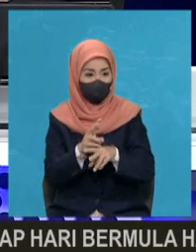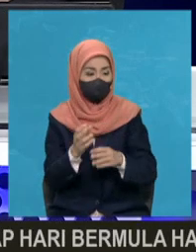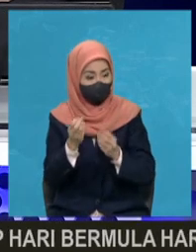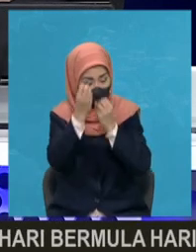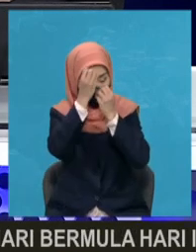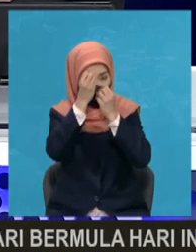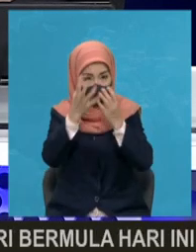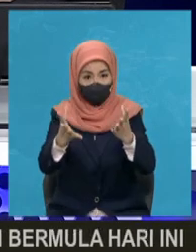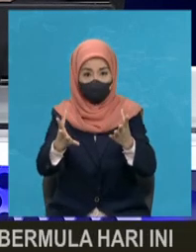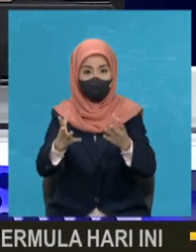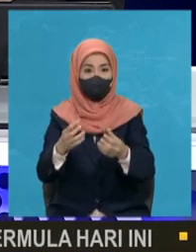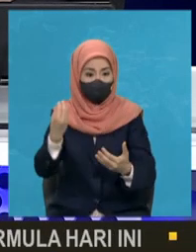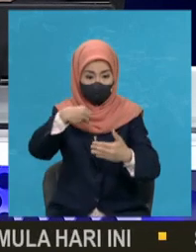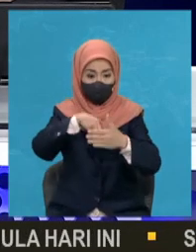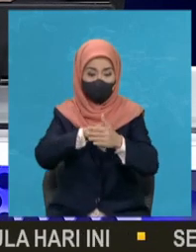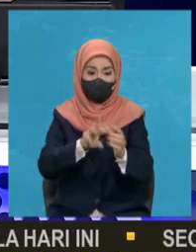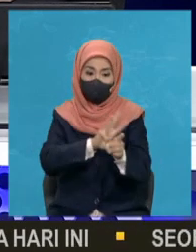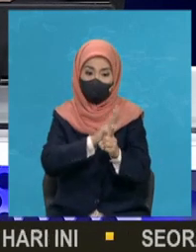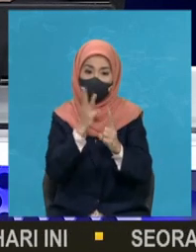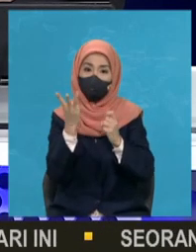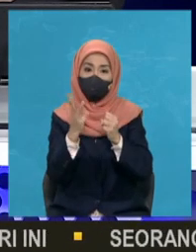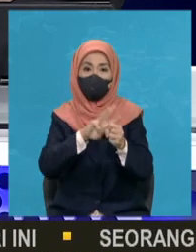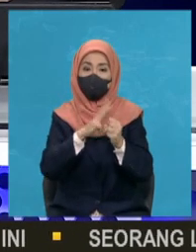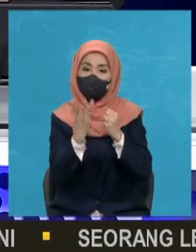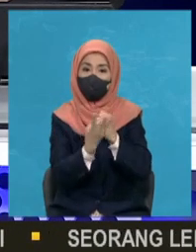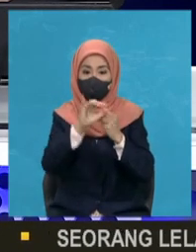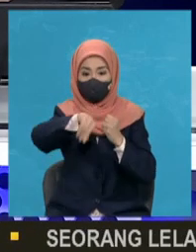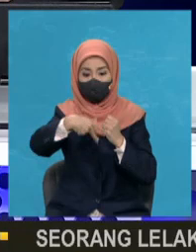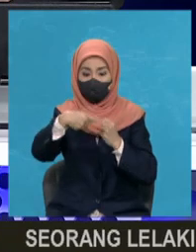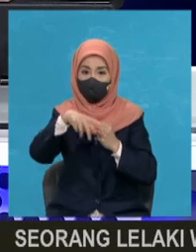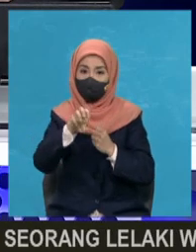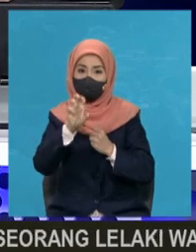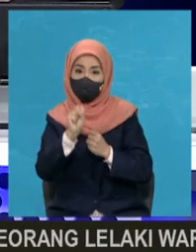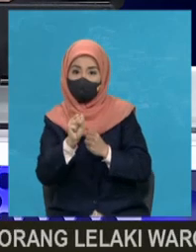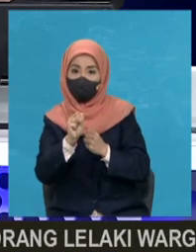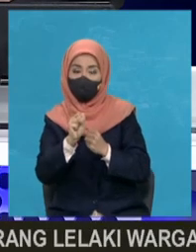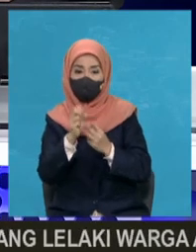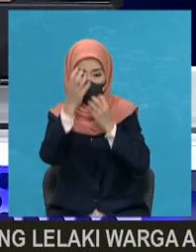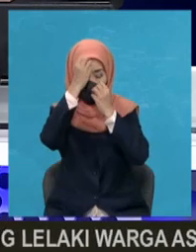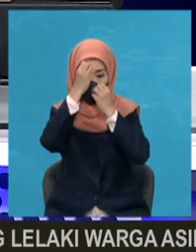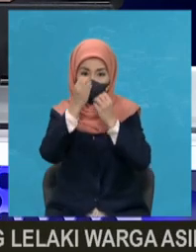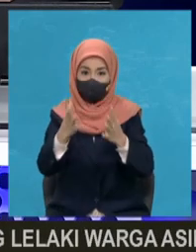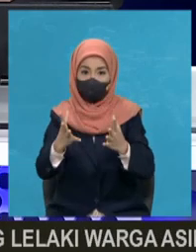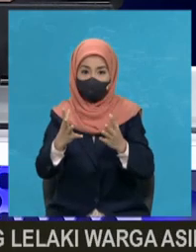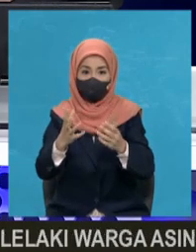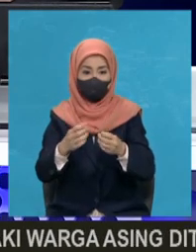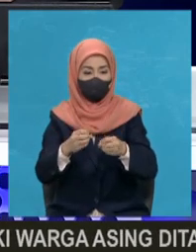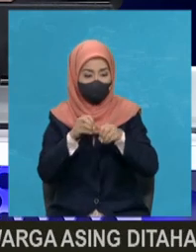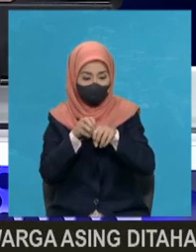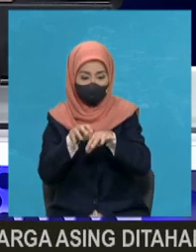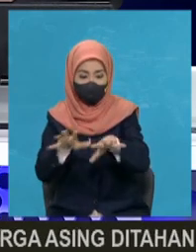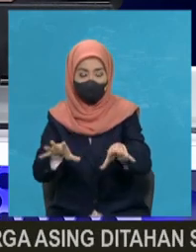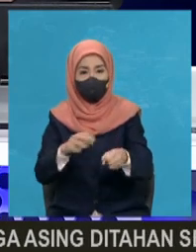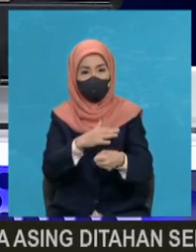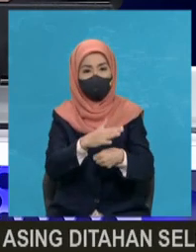ramai dan disiarkan di dalam laman sesawang jpg.exe berikutan dengan pengumuman terdapatnya cecangkitan kawin